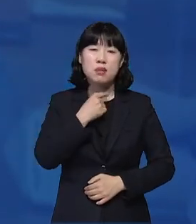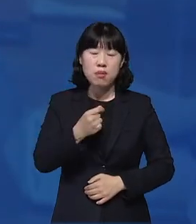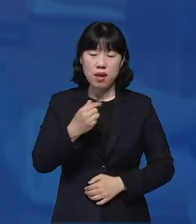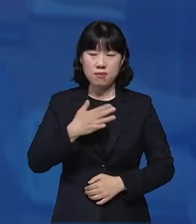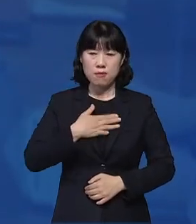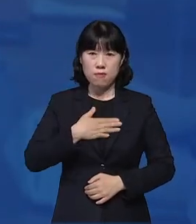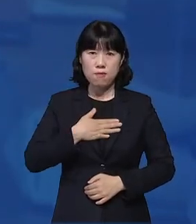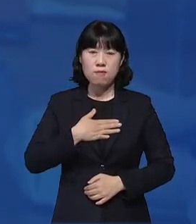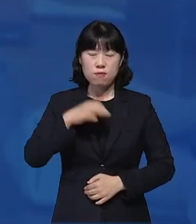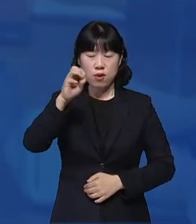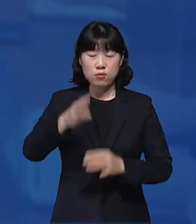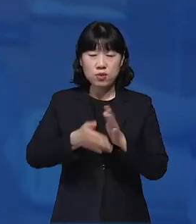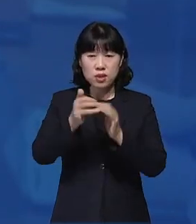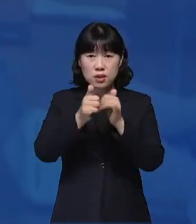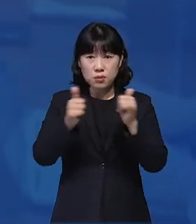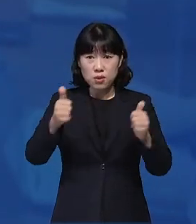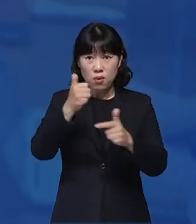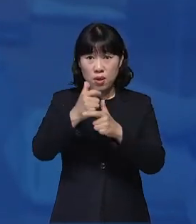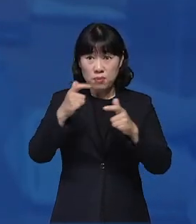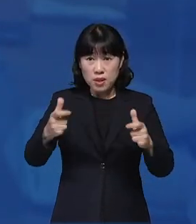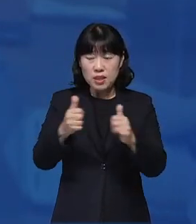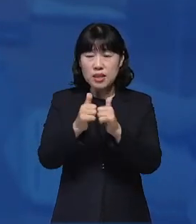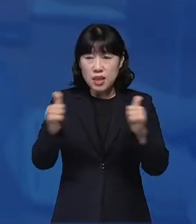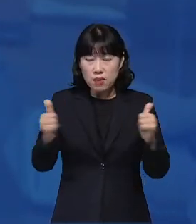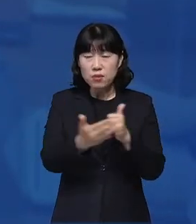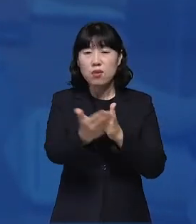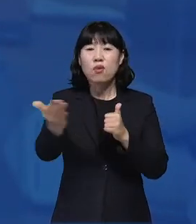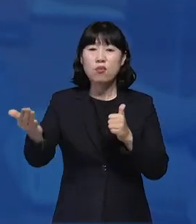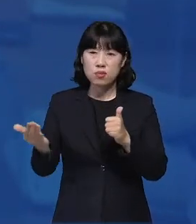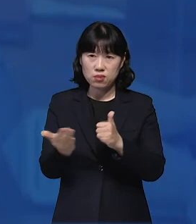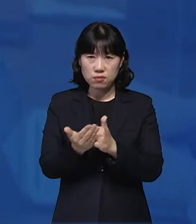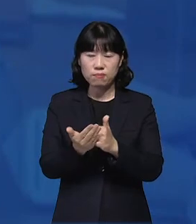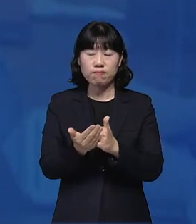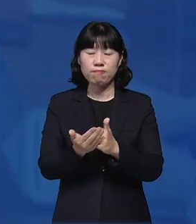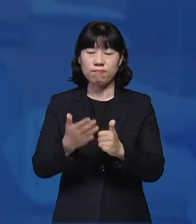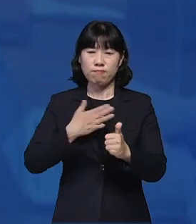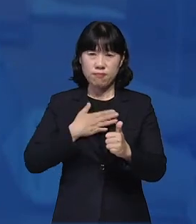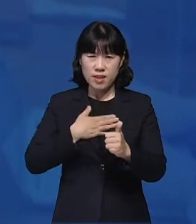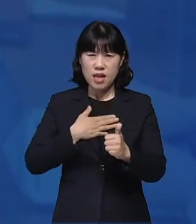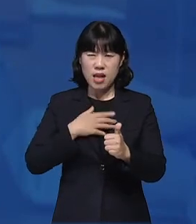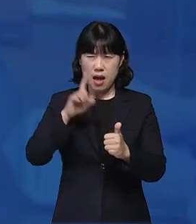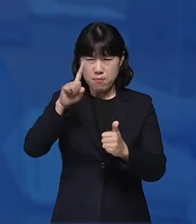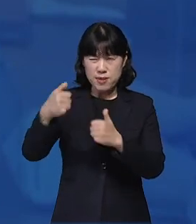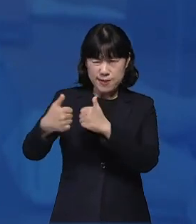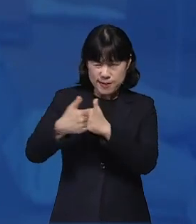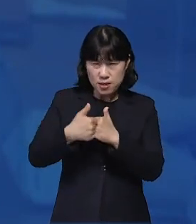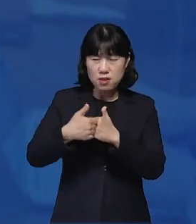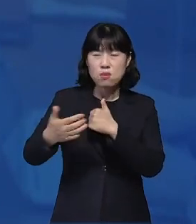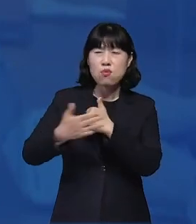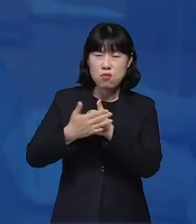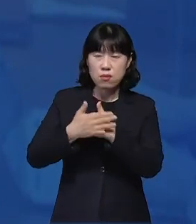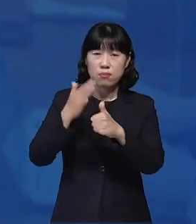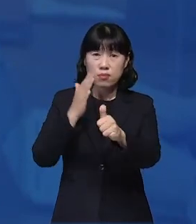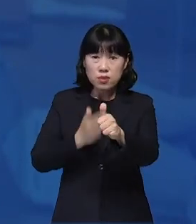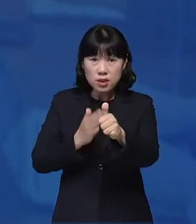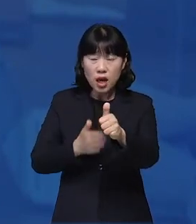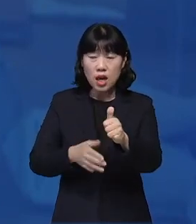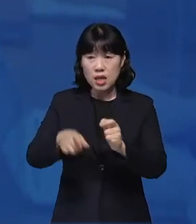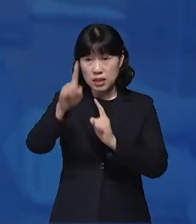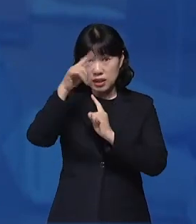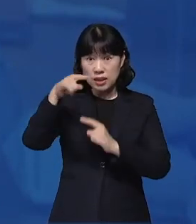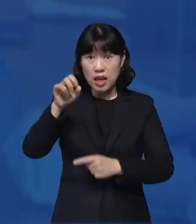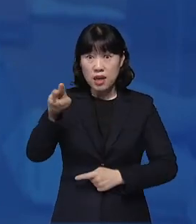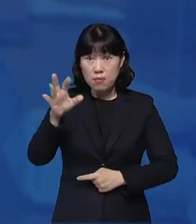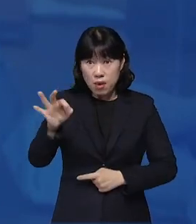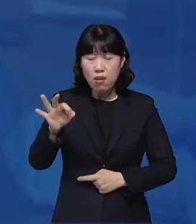광주 시민 그리고 호남 동일 득해서 전남도 국민들께서 흠뻑 한번 지지를 좀 보내 주시고 4 이재명 지상